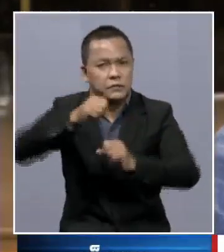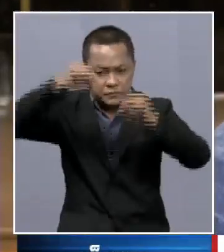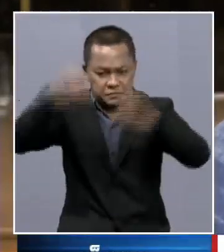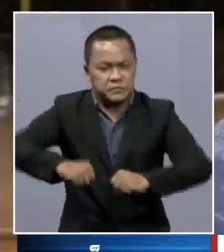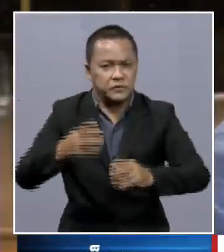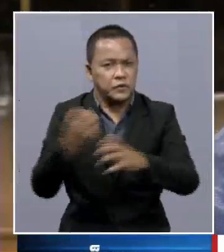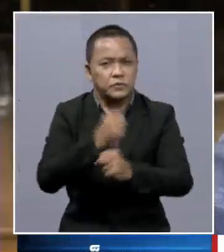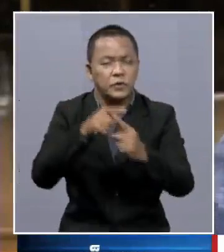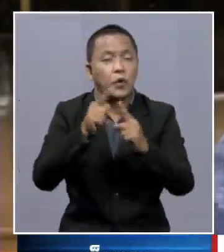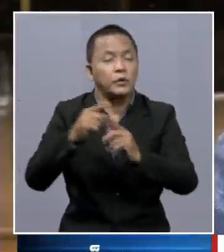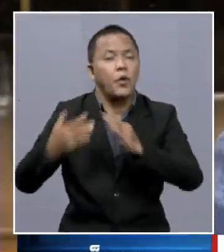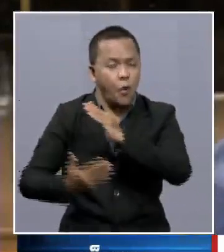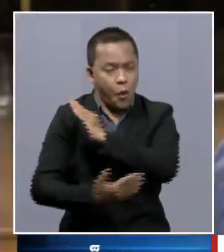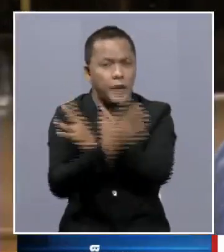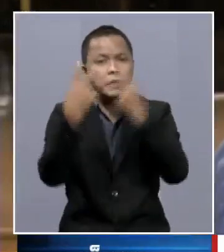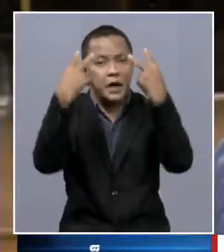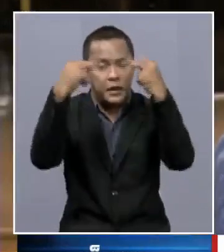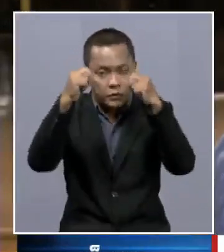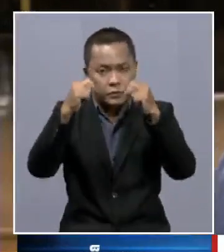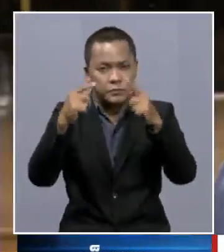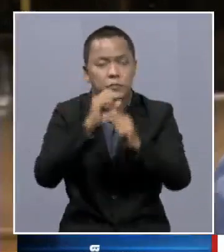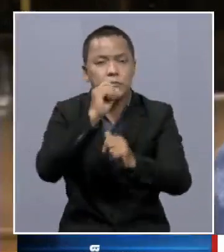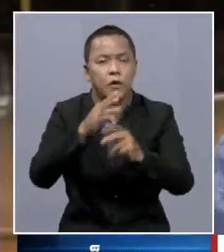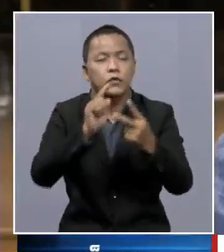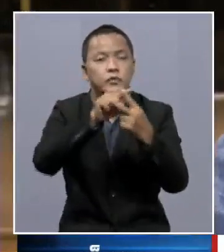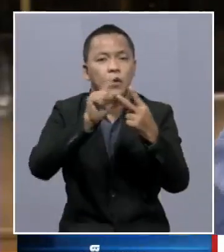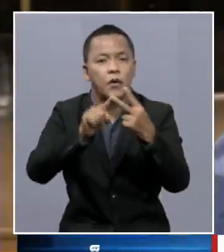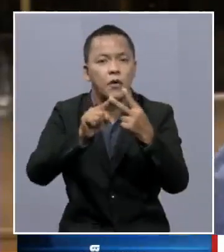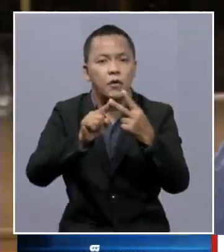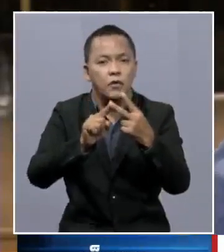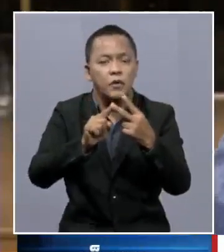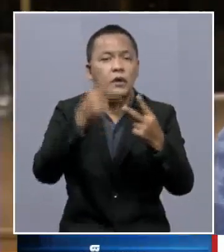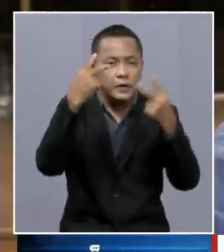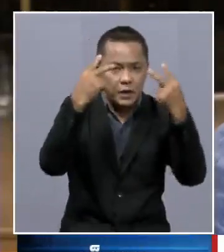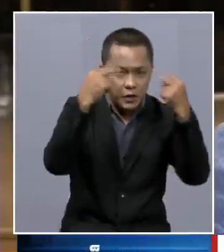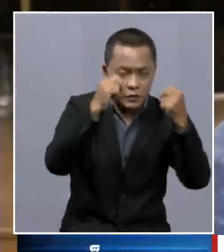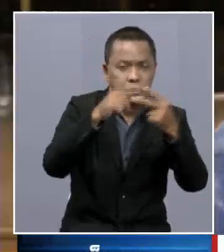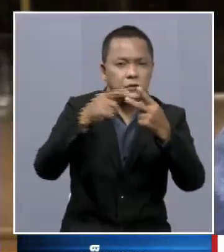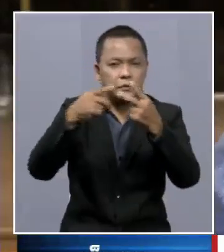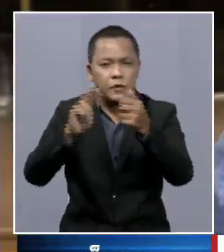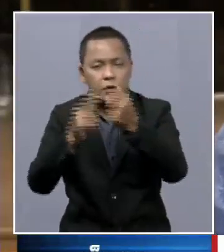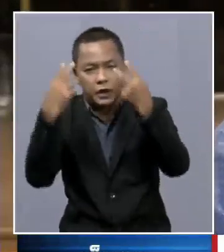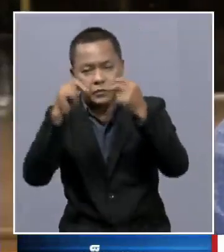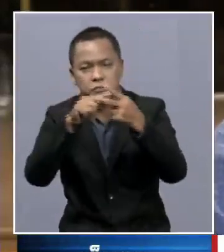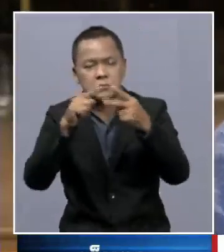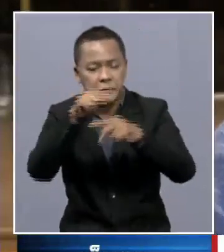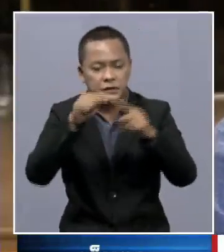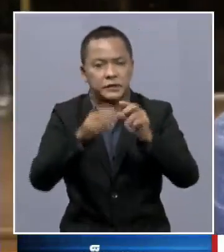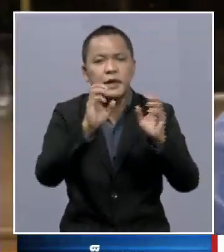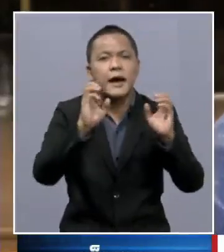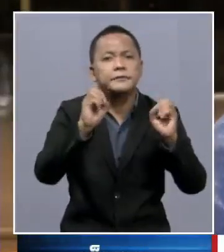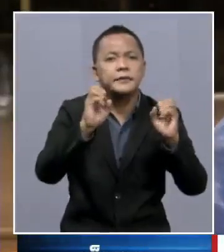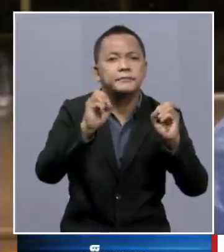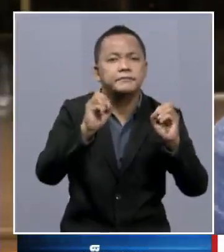ทงเลยนะครับ่าคนที่มีโอกาสเป็ Niyokที่บอกวามี 2 คนก็คือ Lung กั Lung้อมเนี่ให้เปอรเซนต์คนละ